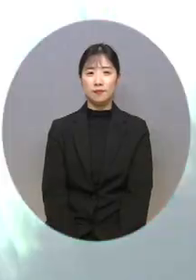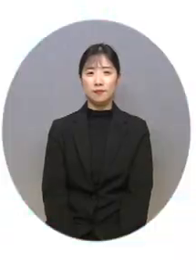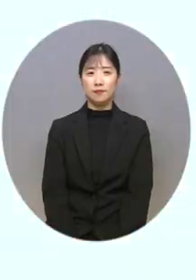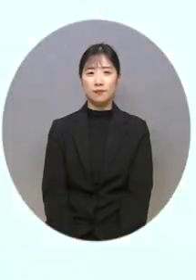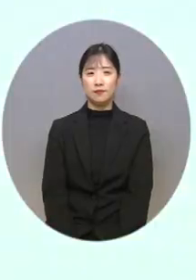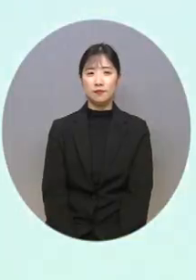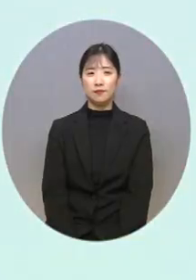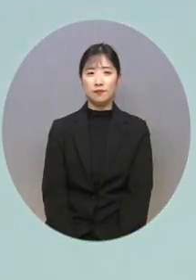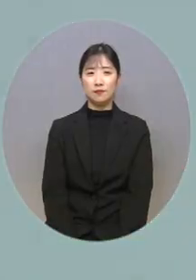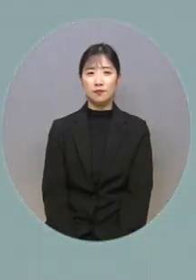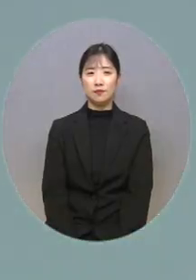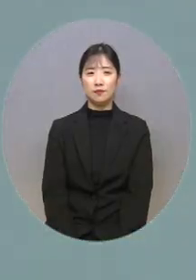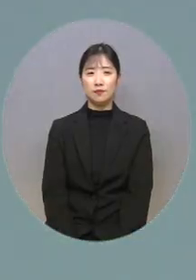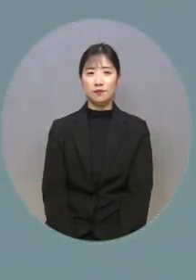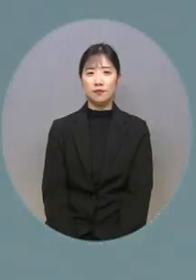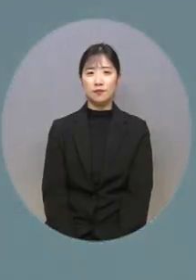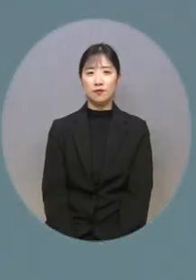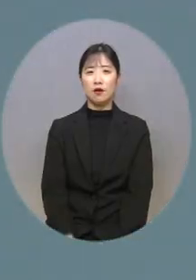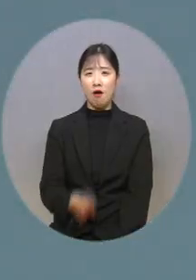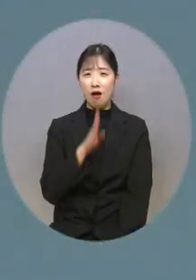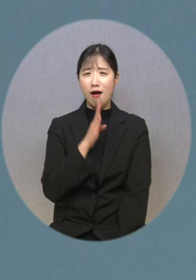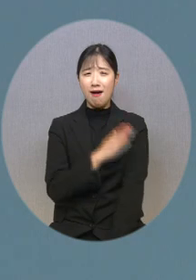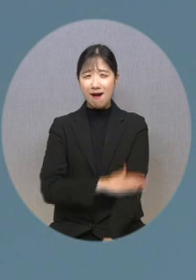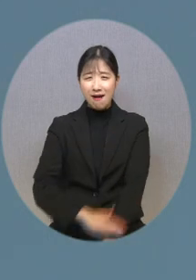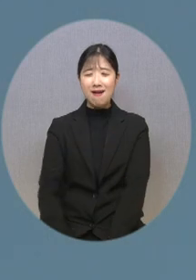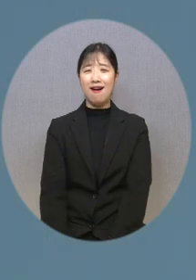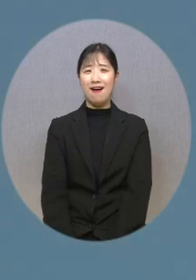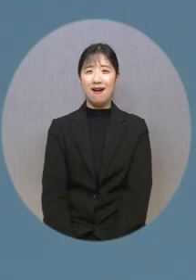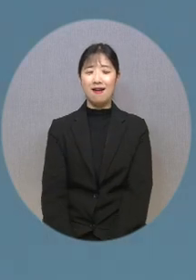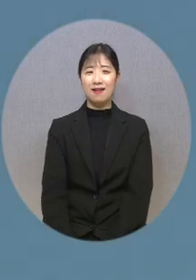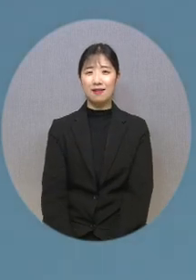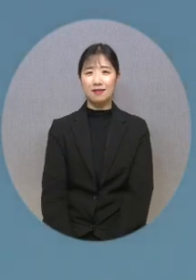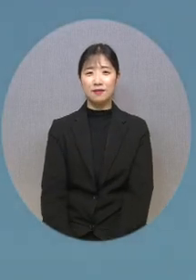샤! 와, 진짜 잘 쳤다.